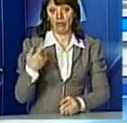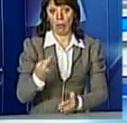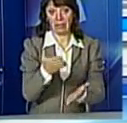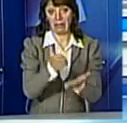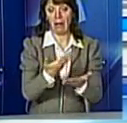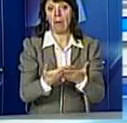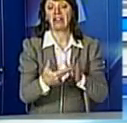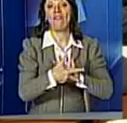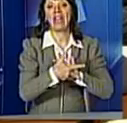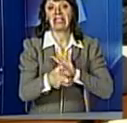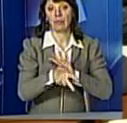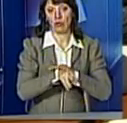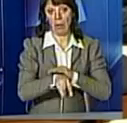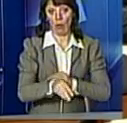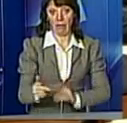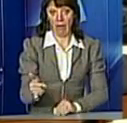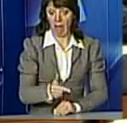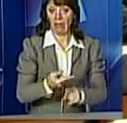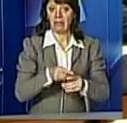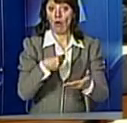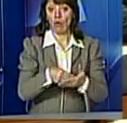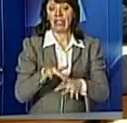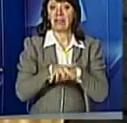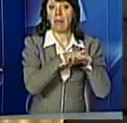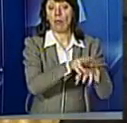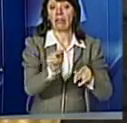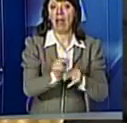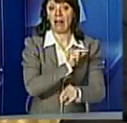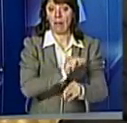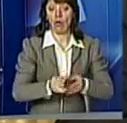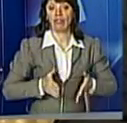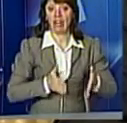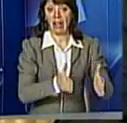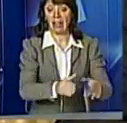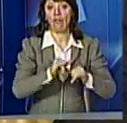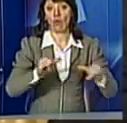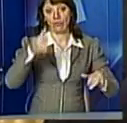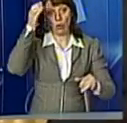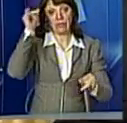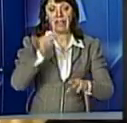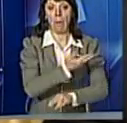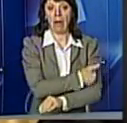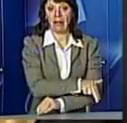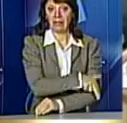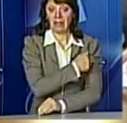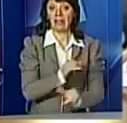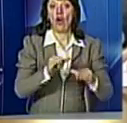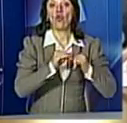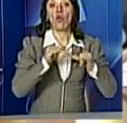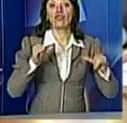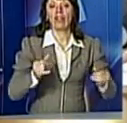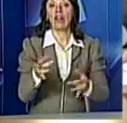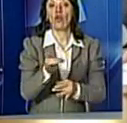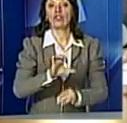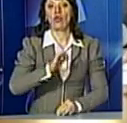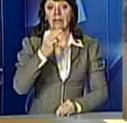складе майже 800 млн грн ці кошти спрямують на ремонт автошляхів розвиток освіти та медицини розширять і